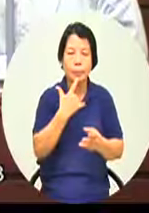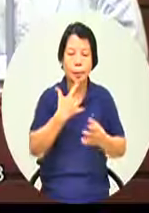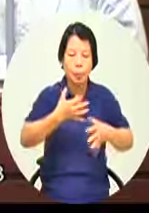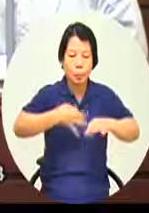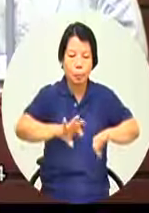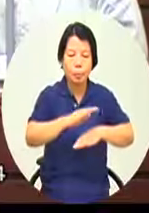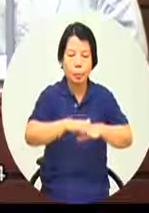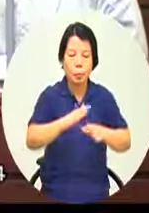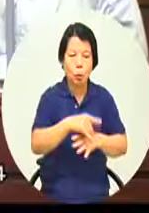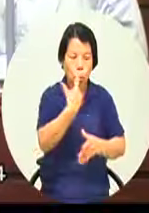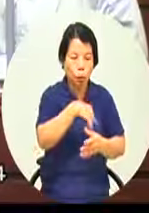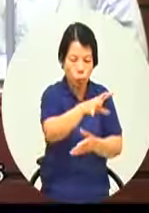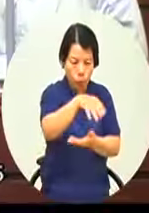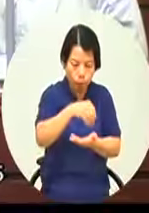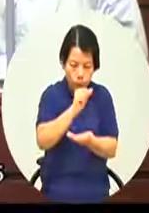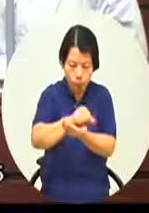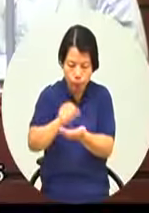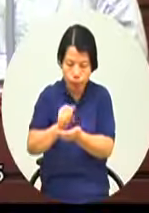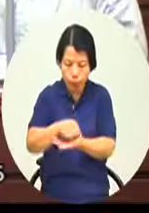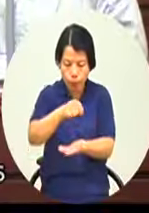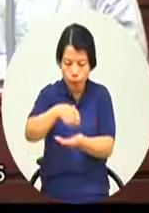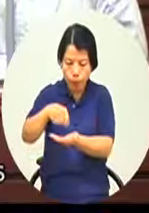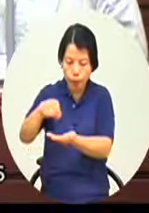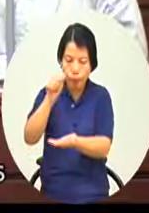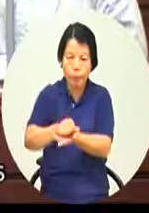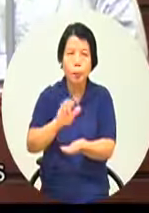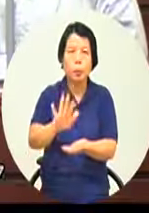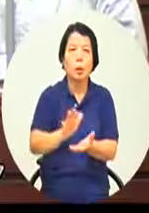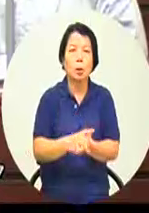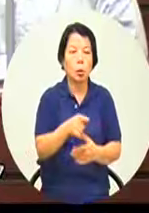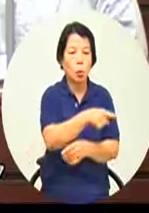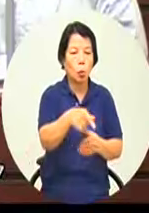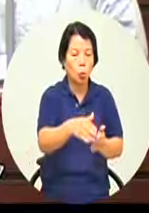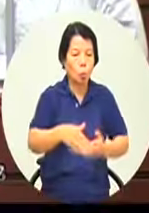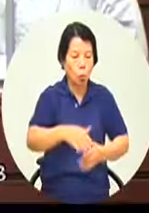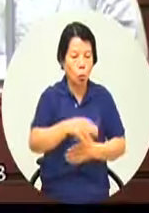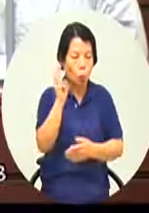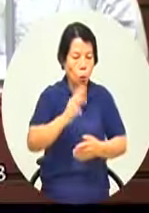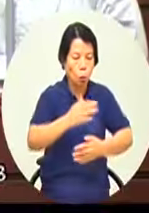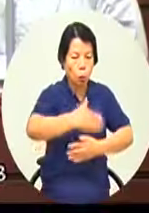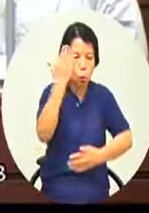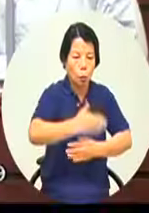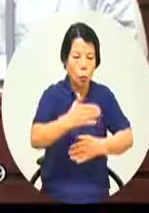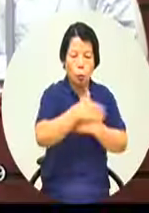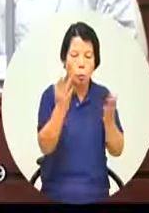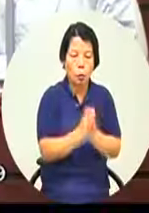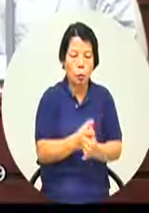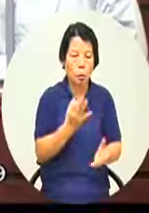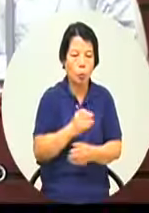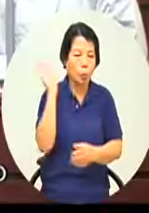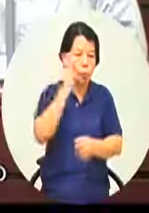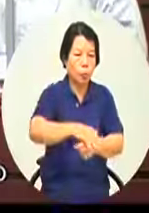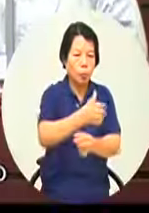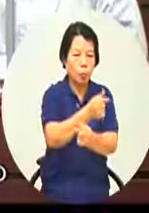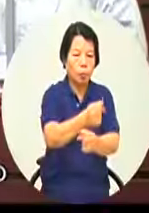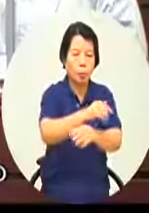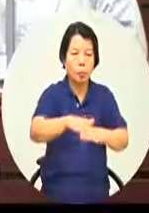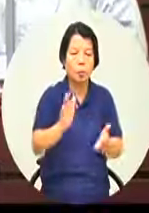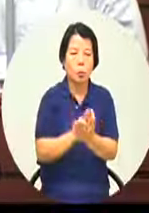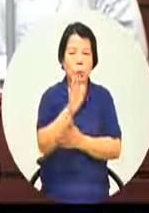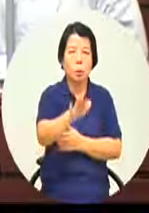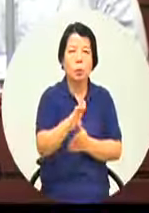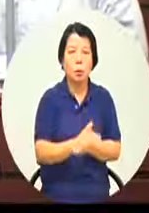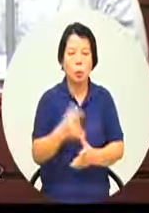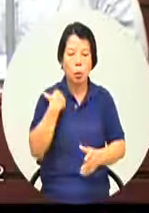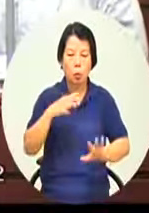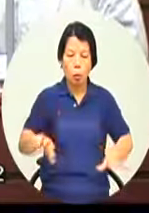车，实际需要做水闸门的那个用户，我们会去争取全额去补助。那这些确实会对未来的我们